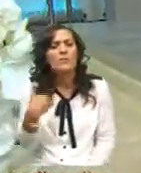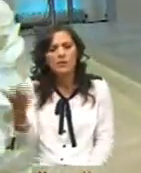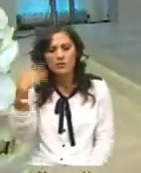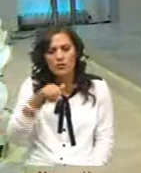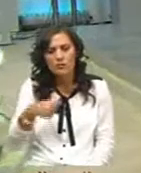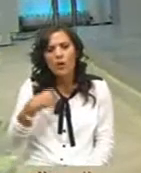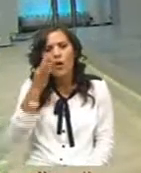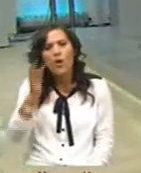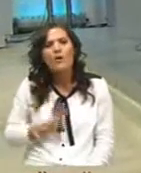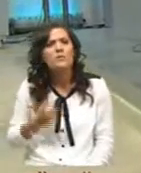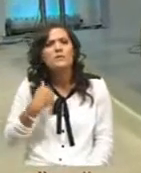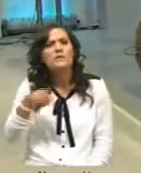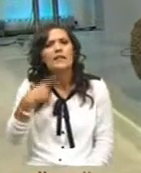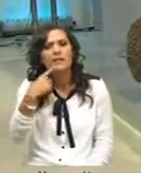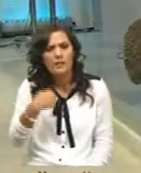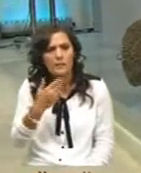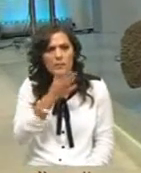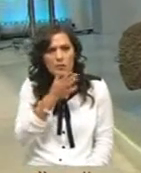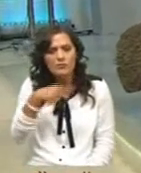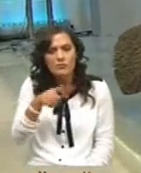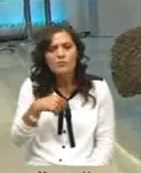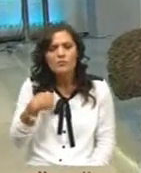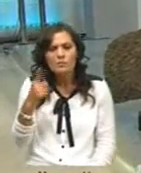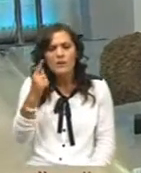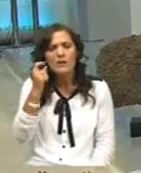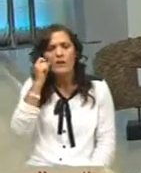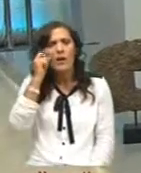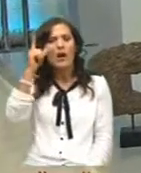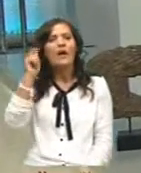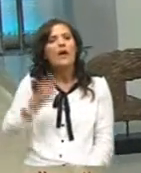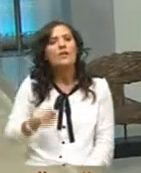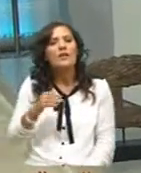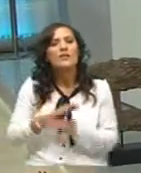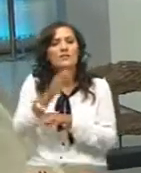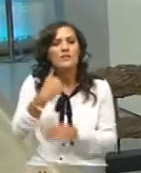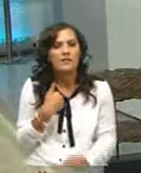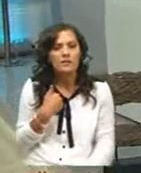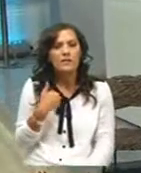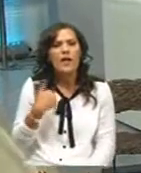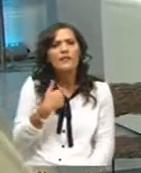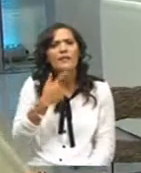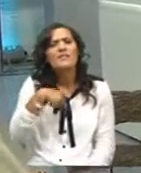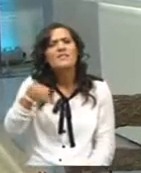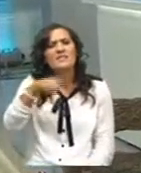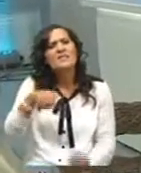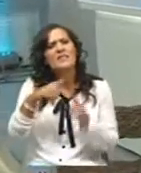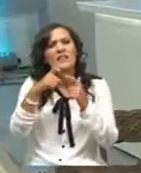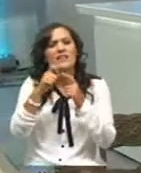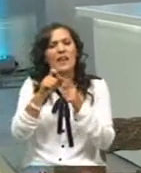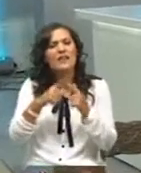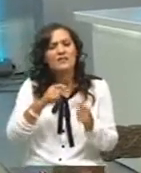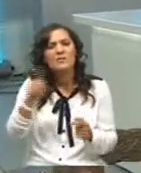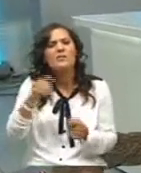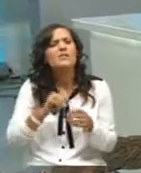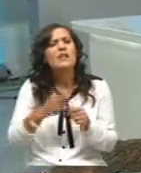geçen bu sefer Oğlum bana bize ne dedi biliyor musunuz böyle biraz bu hakikaten bir aydınlanma yaşadık o anda anne dedi size test çözer